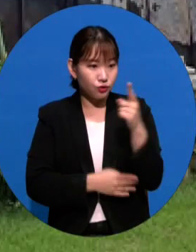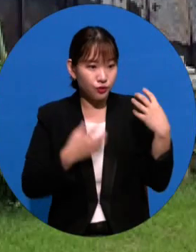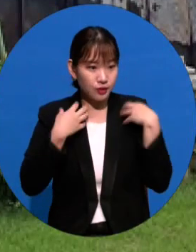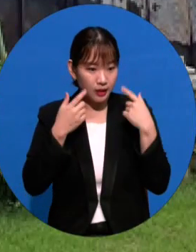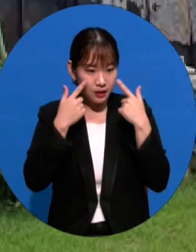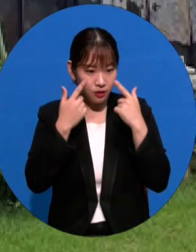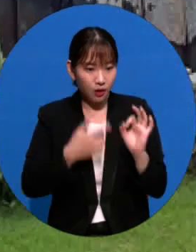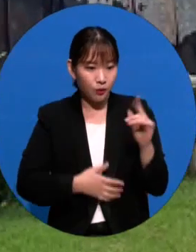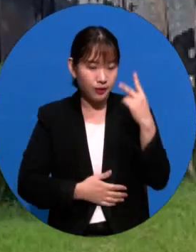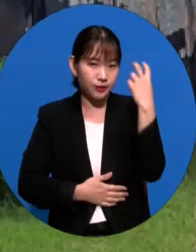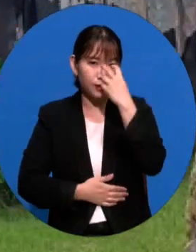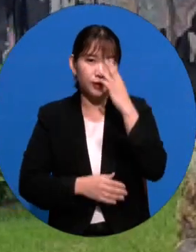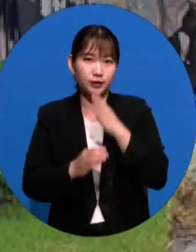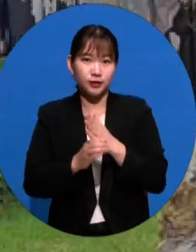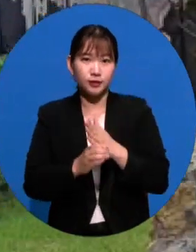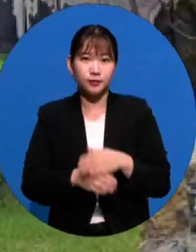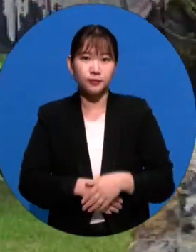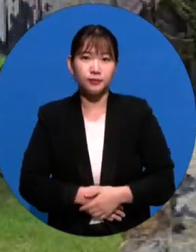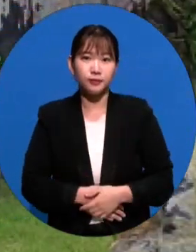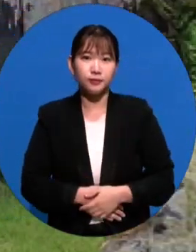정확한 화재 원인을 조사하고 있습니다